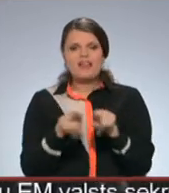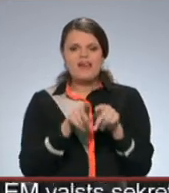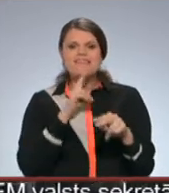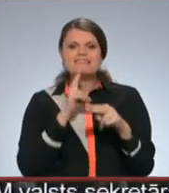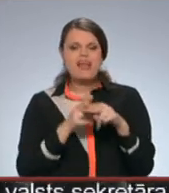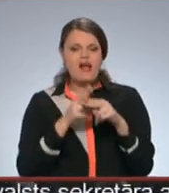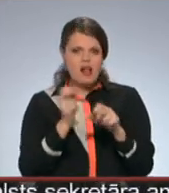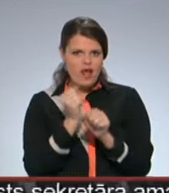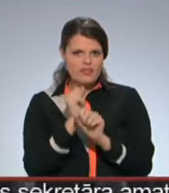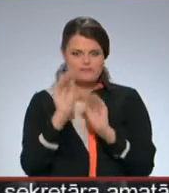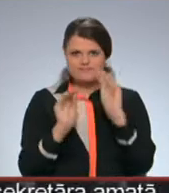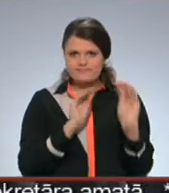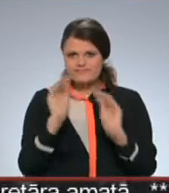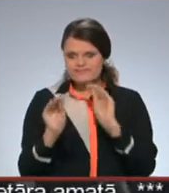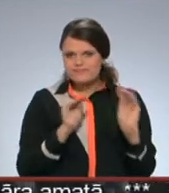stiklu darbi